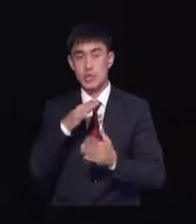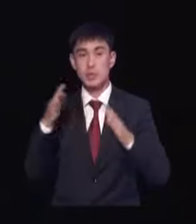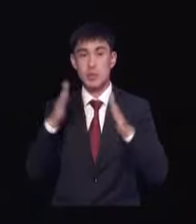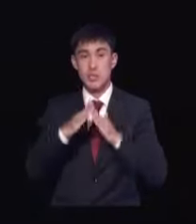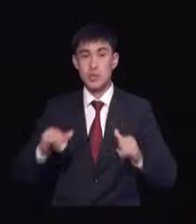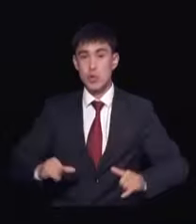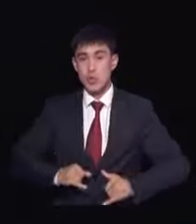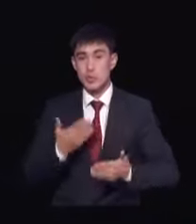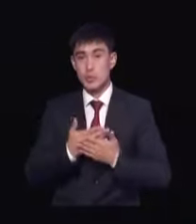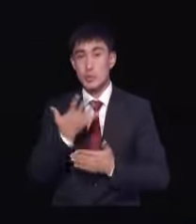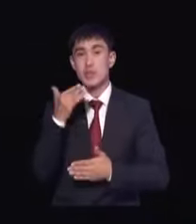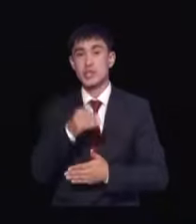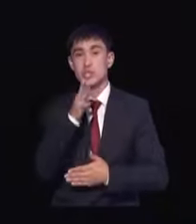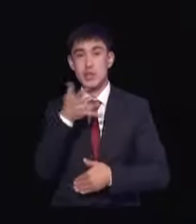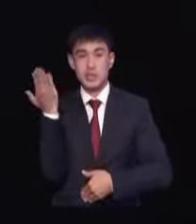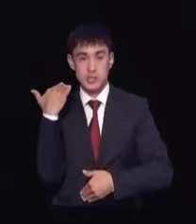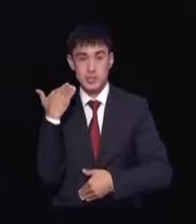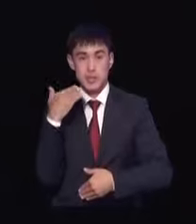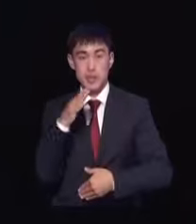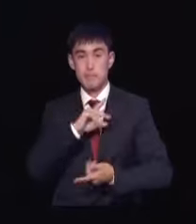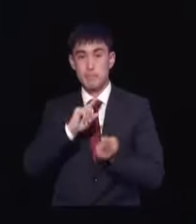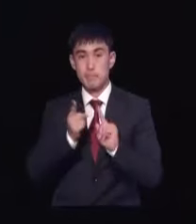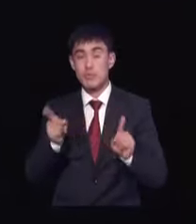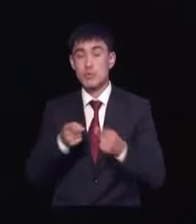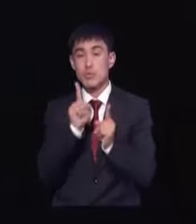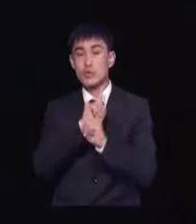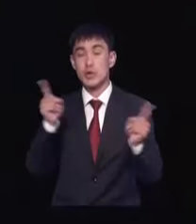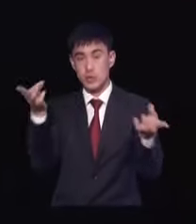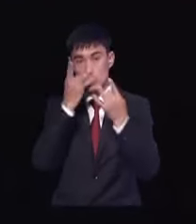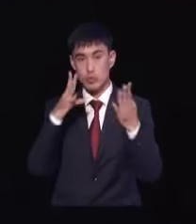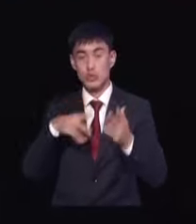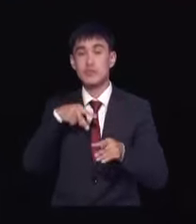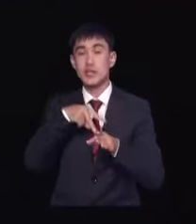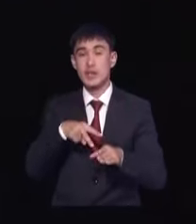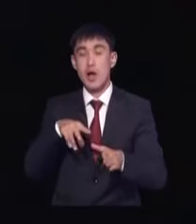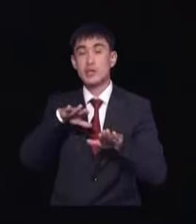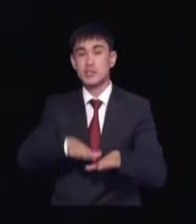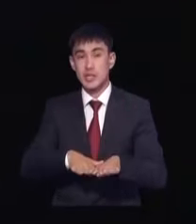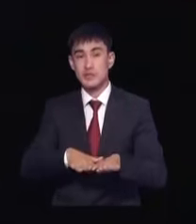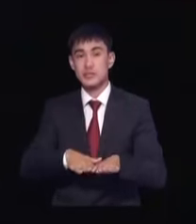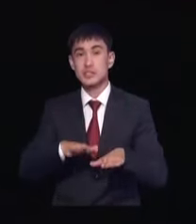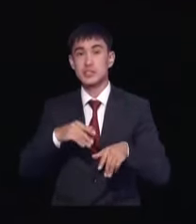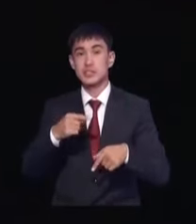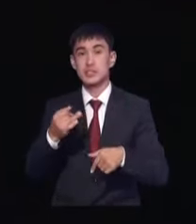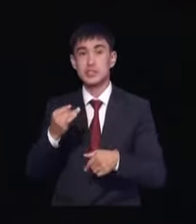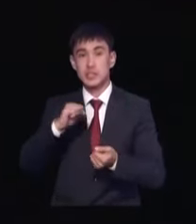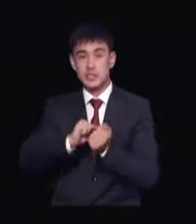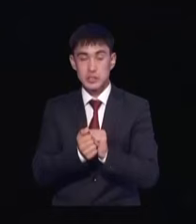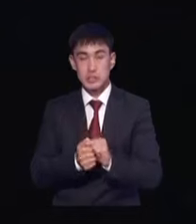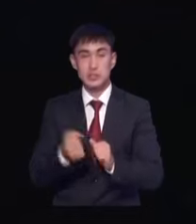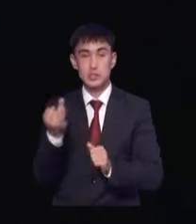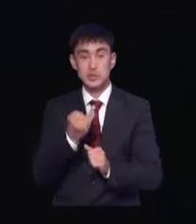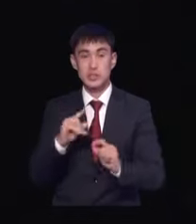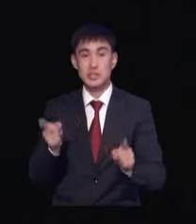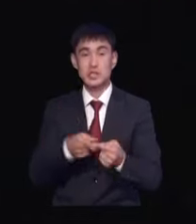одомашнили лошадь примерно 5000 лет назад, что привело к формированию уникальной культуры всадников, оставившей неизгладимый след в истории. Они создали оружие